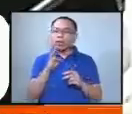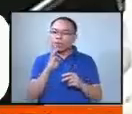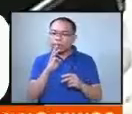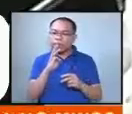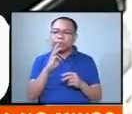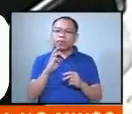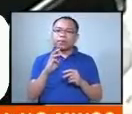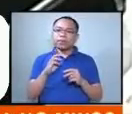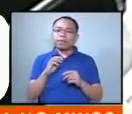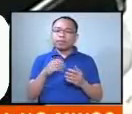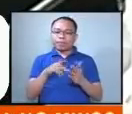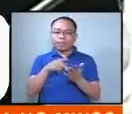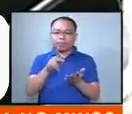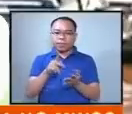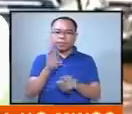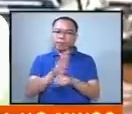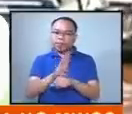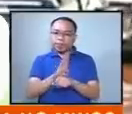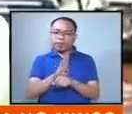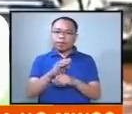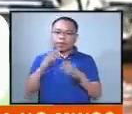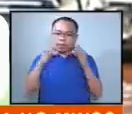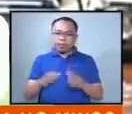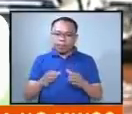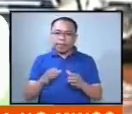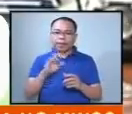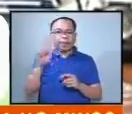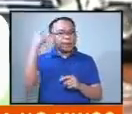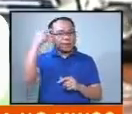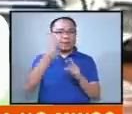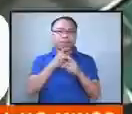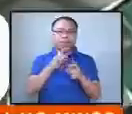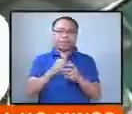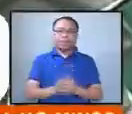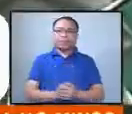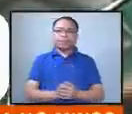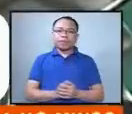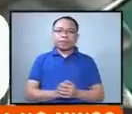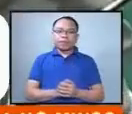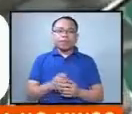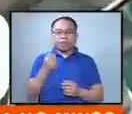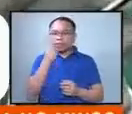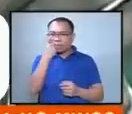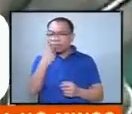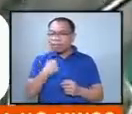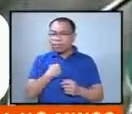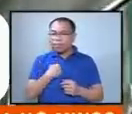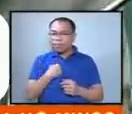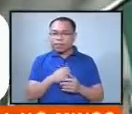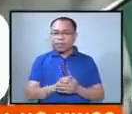concessionaires ang pagbabayad ng business tax sa mga consumer, mismong sa gobyerno rin daw nang galing. Inyero lang ho ako eh.